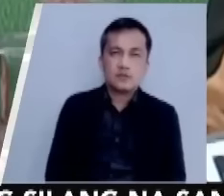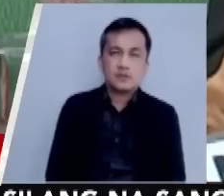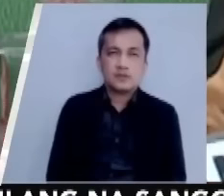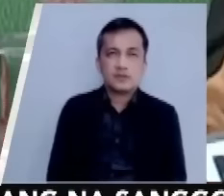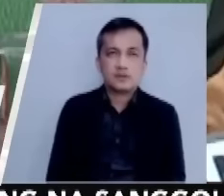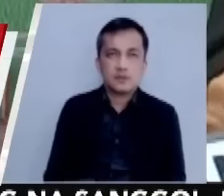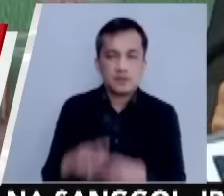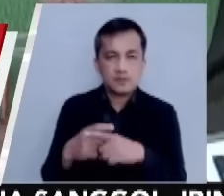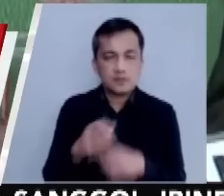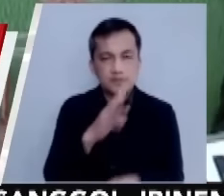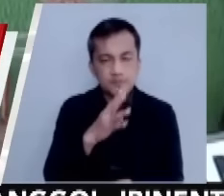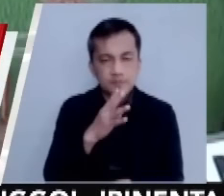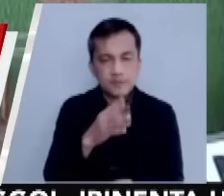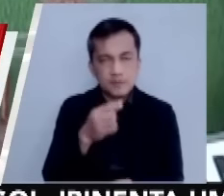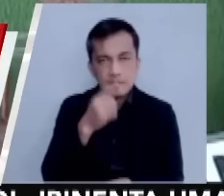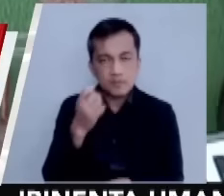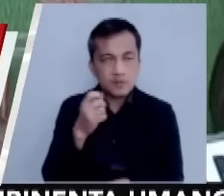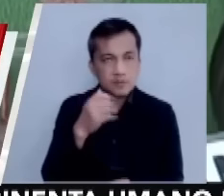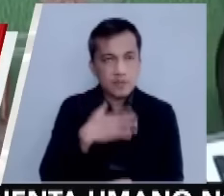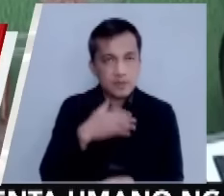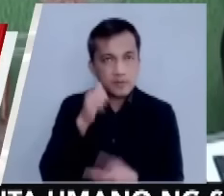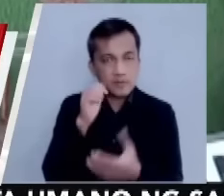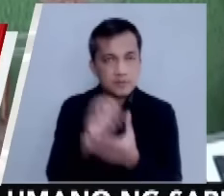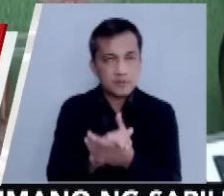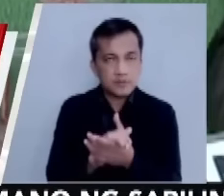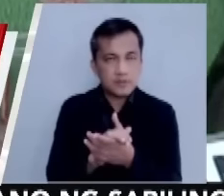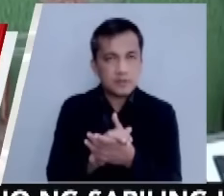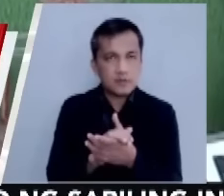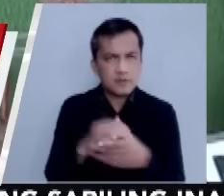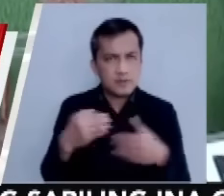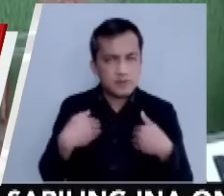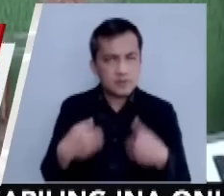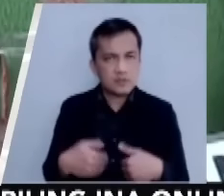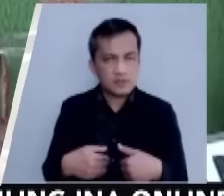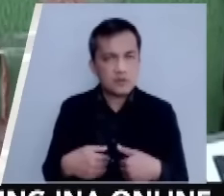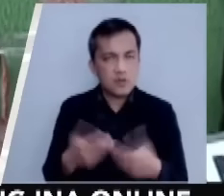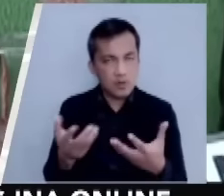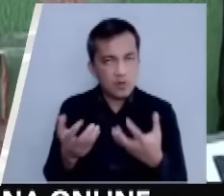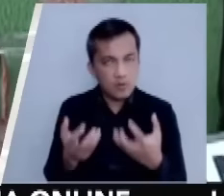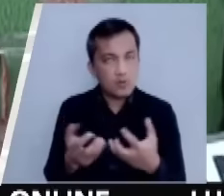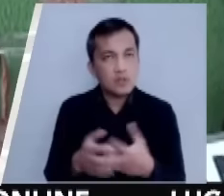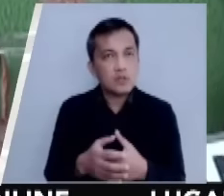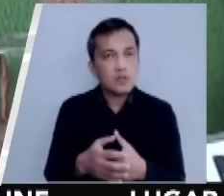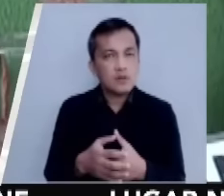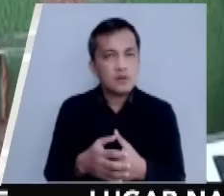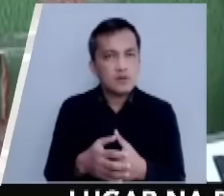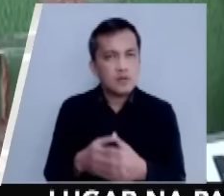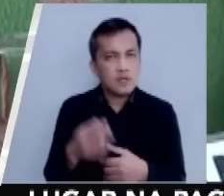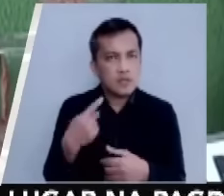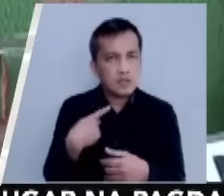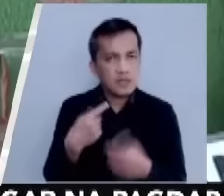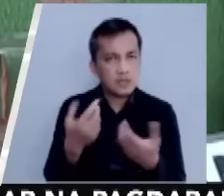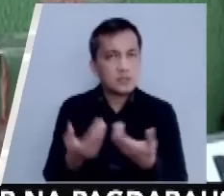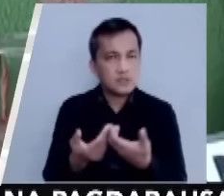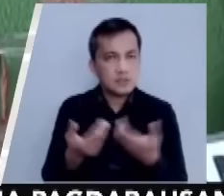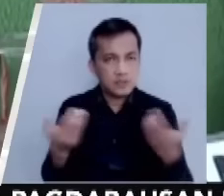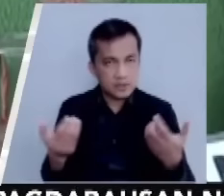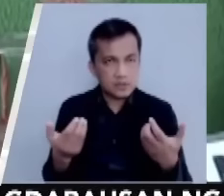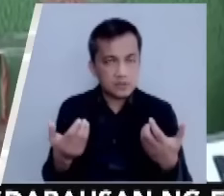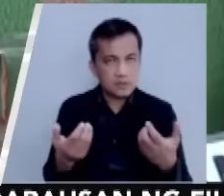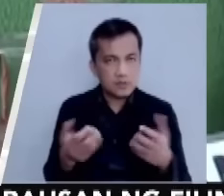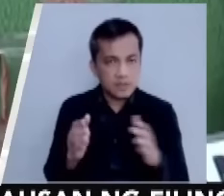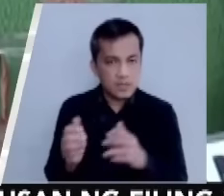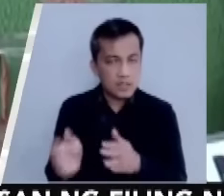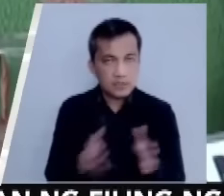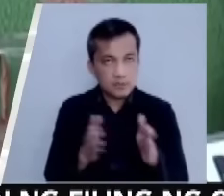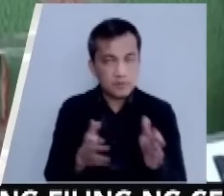Because my wife, her body is weak, I wanted to have a separate arrangement for